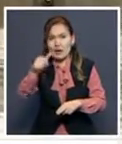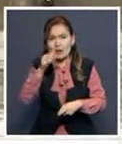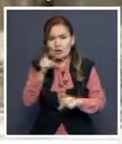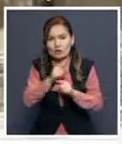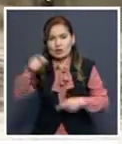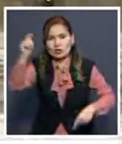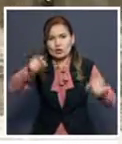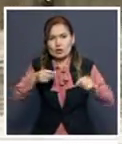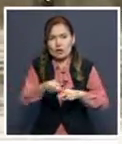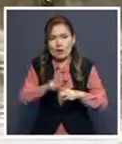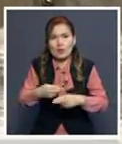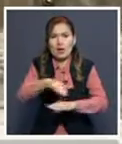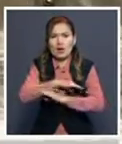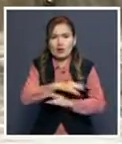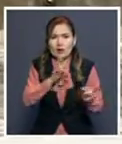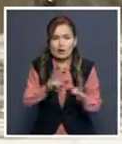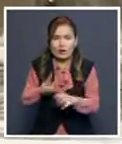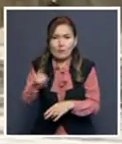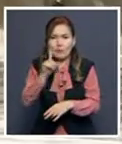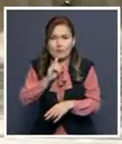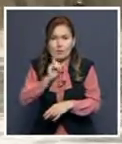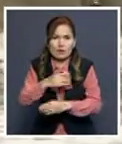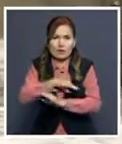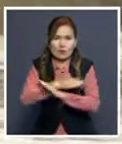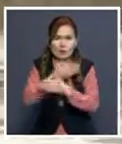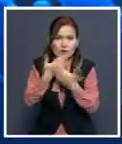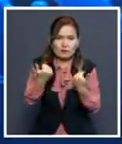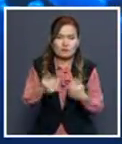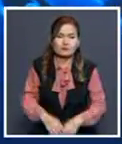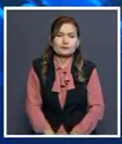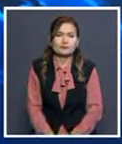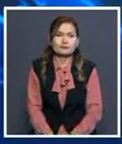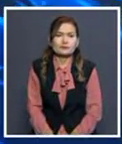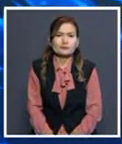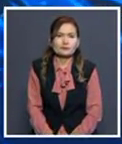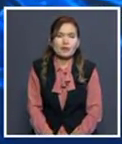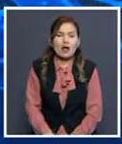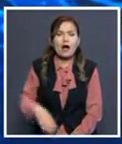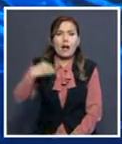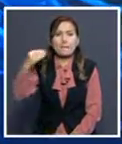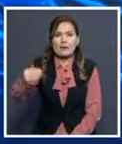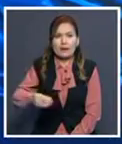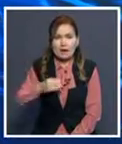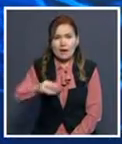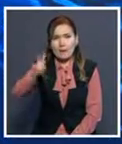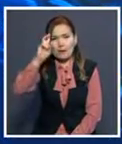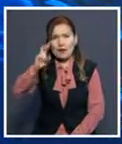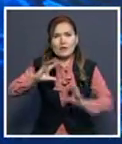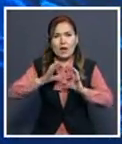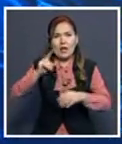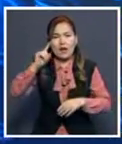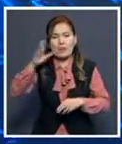түскен. Дегенмен құрбандар туралы ақпарат әзірге жеткен жоқ. Францияның әлемге әйгілі Эйфель